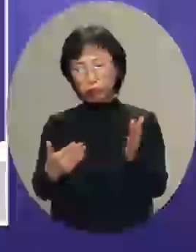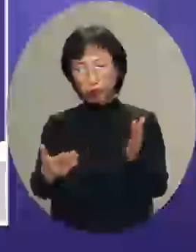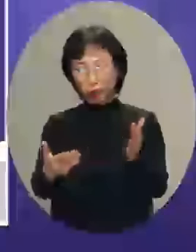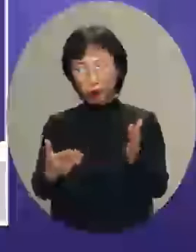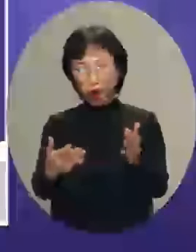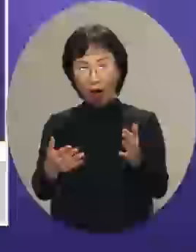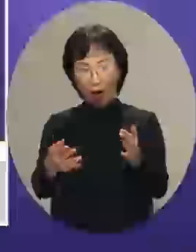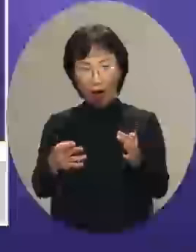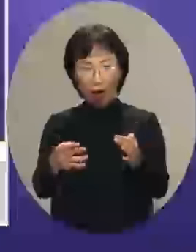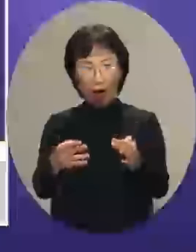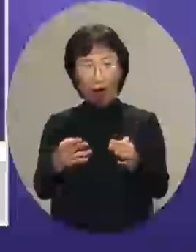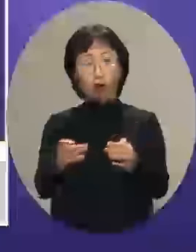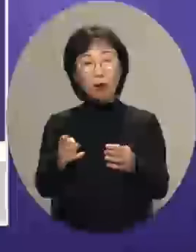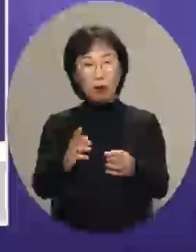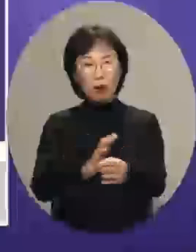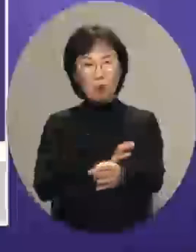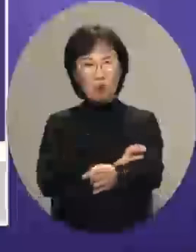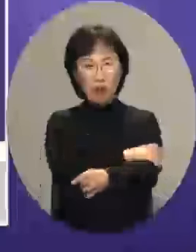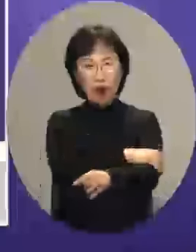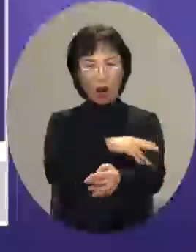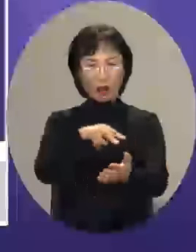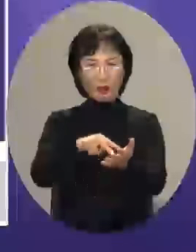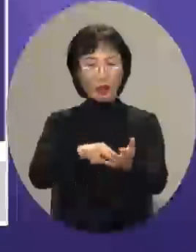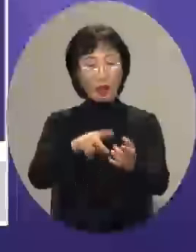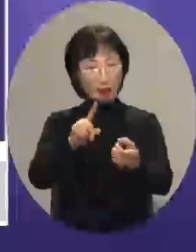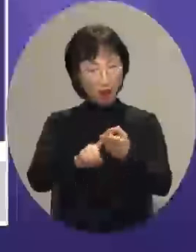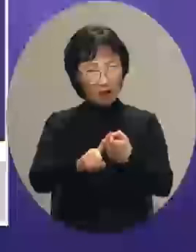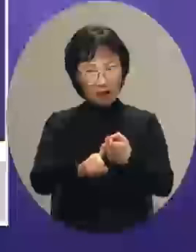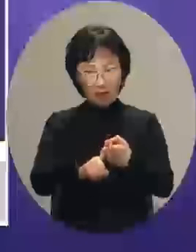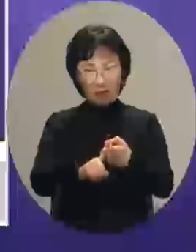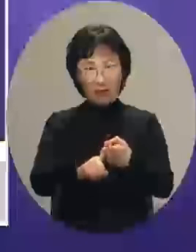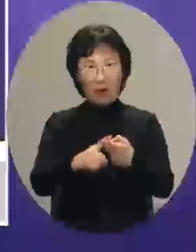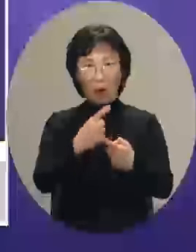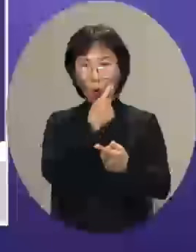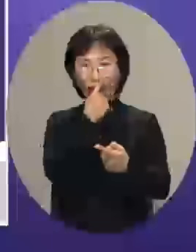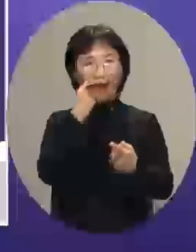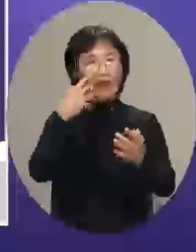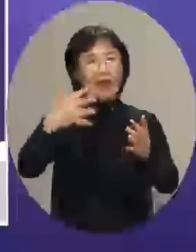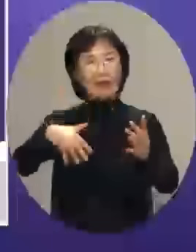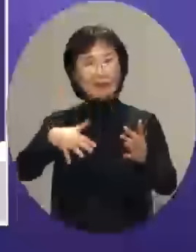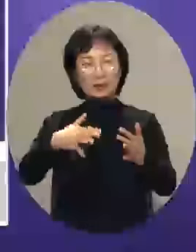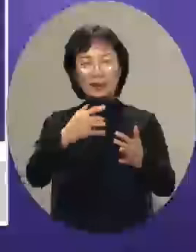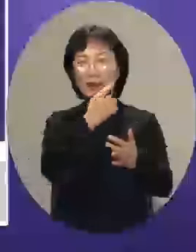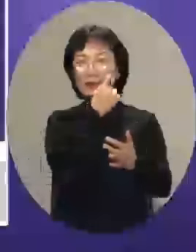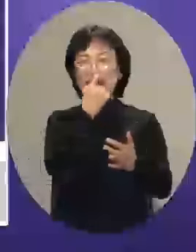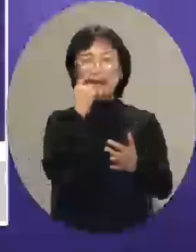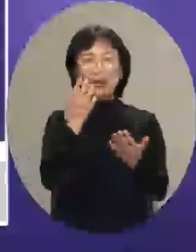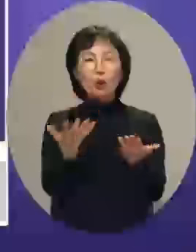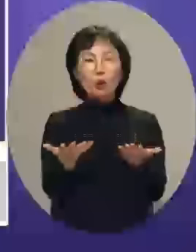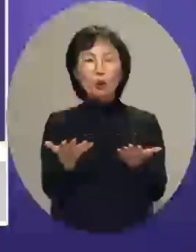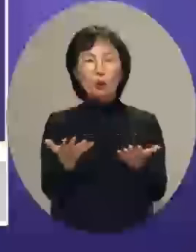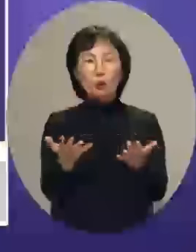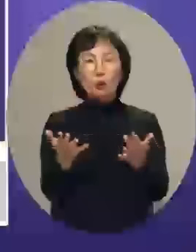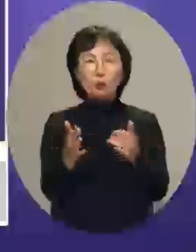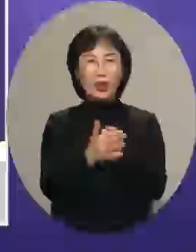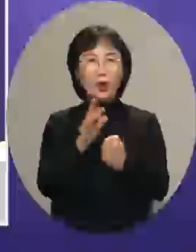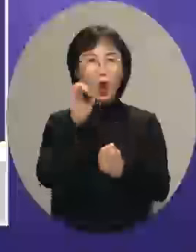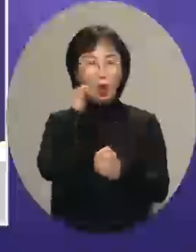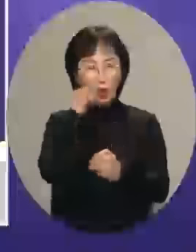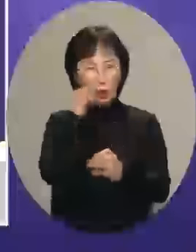남용 부분에 대해서는 진상이 규명이 잘 안 된 걸로 알고 있습니다. 증거 확보 어려워서요. 그렇지만 저는